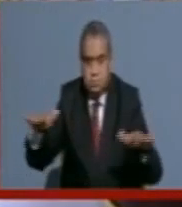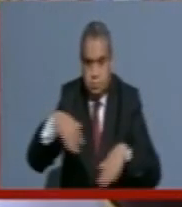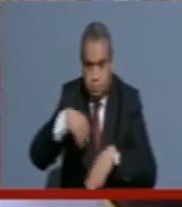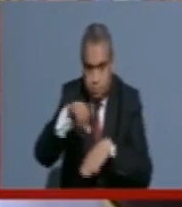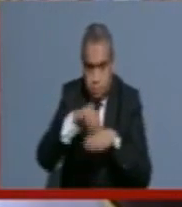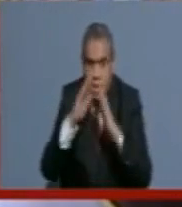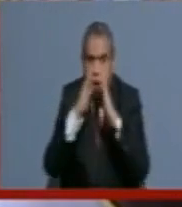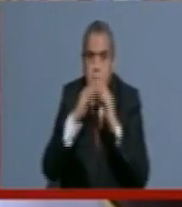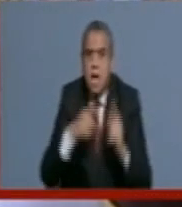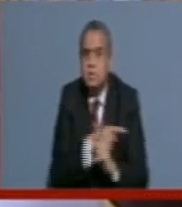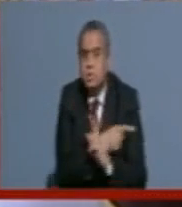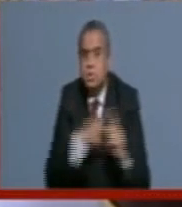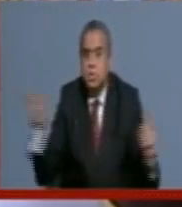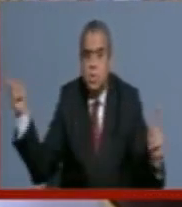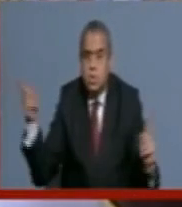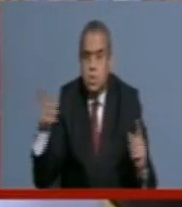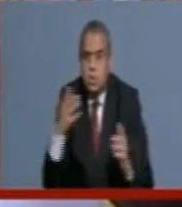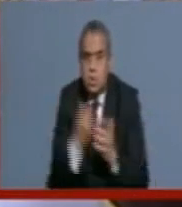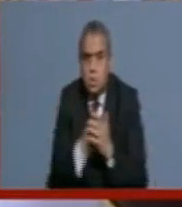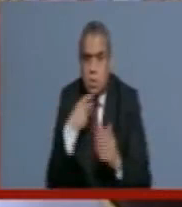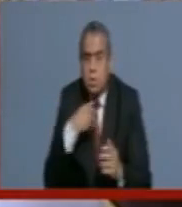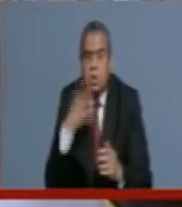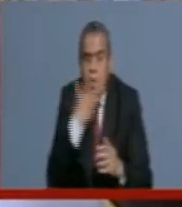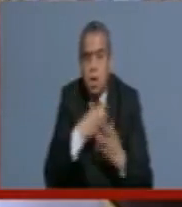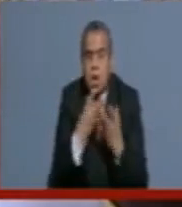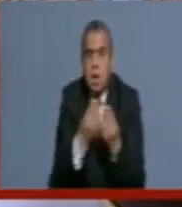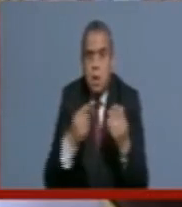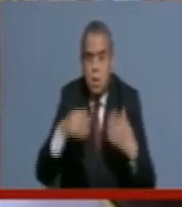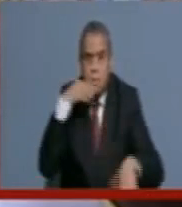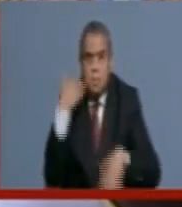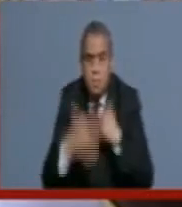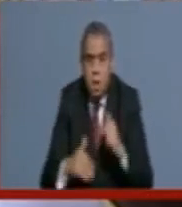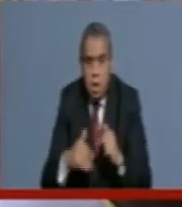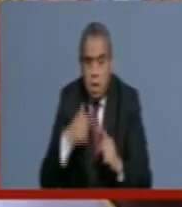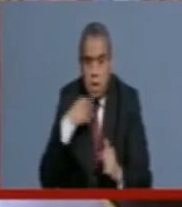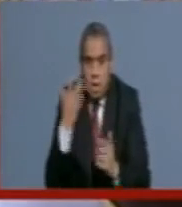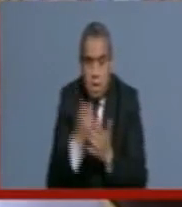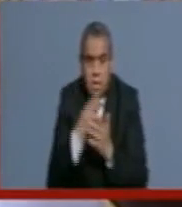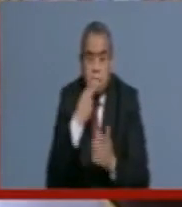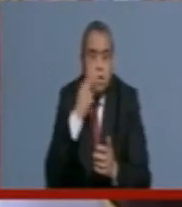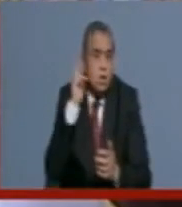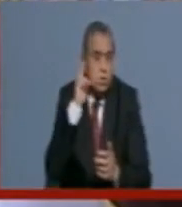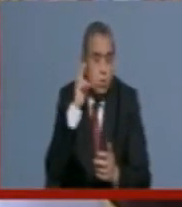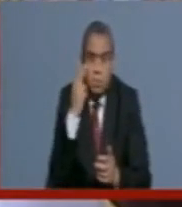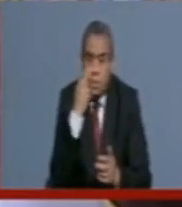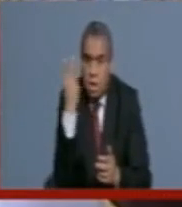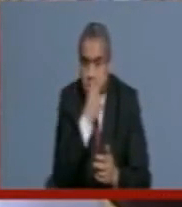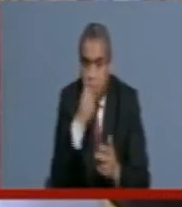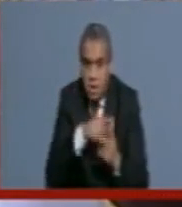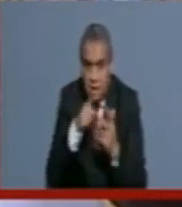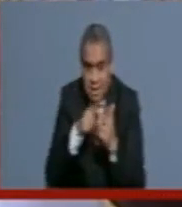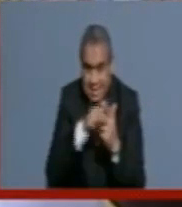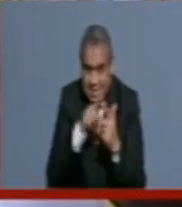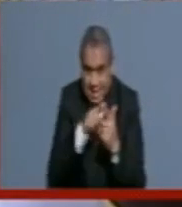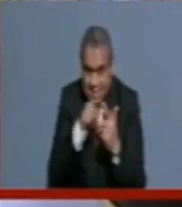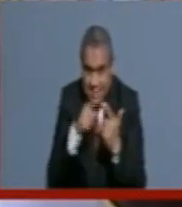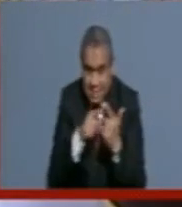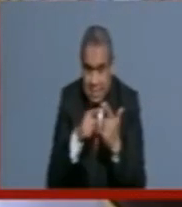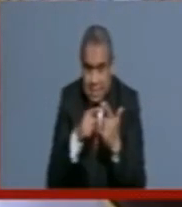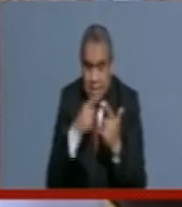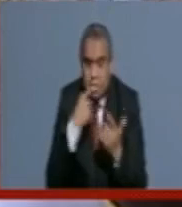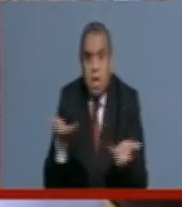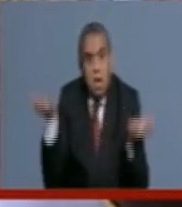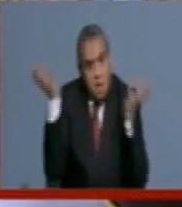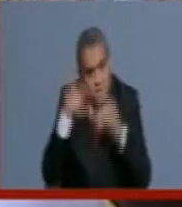الجمهورية من كافة الإعاقات. أما ذوي الإعاقة السمعية والبصرية متواجدة برضو بكثافات